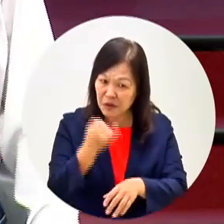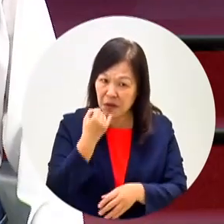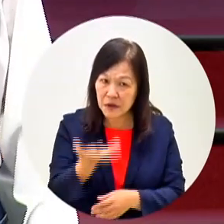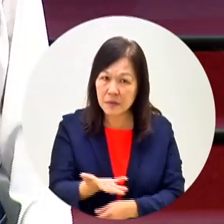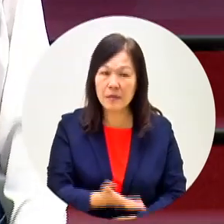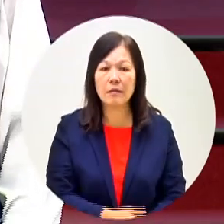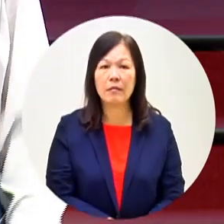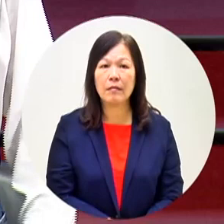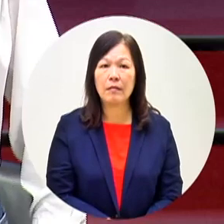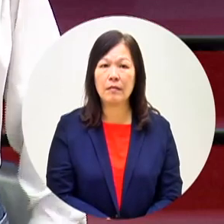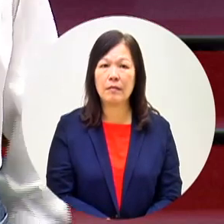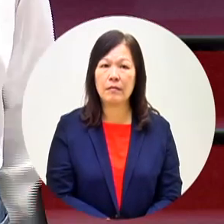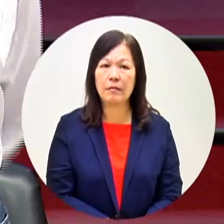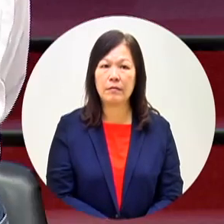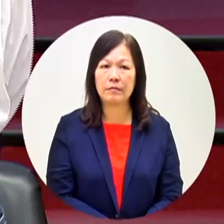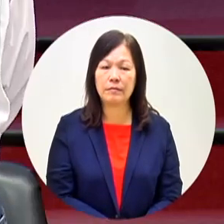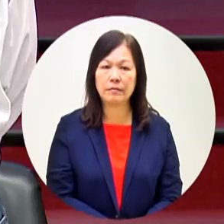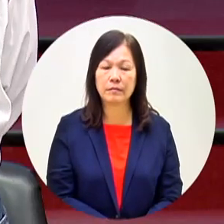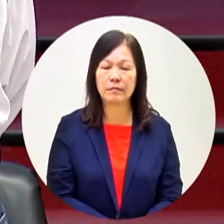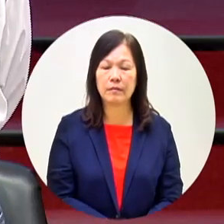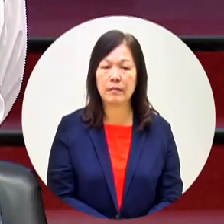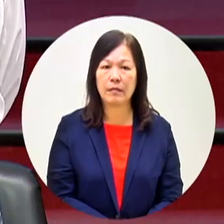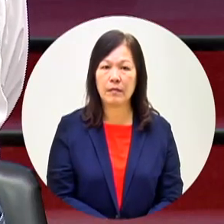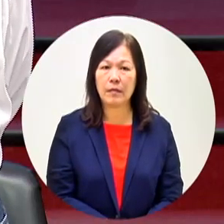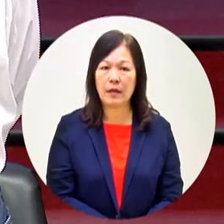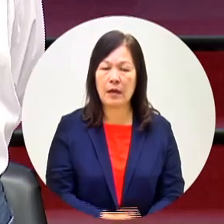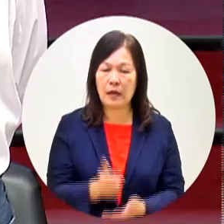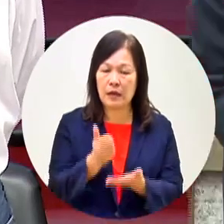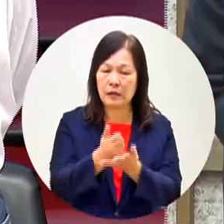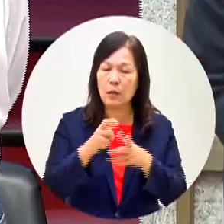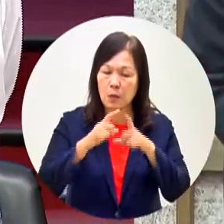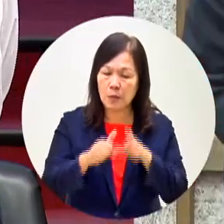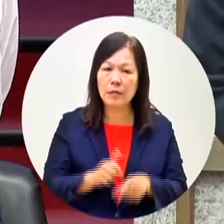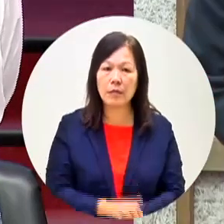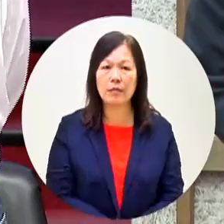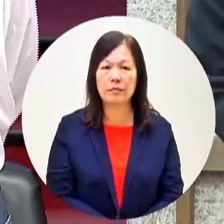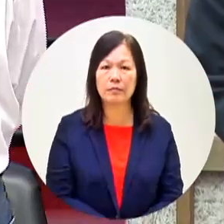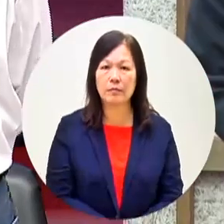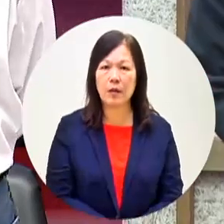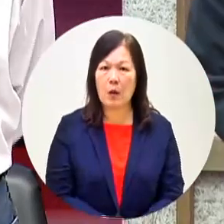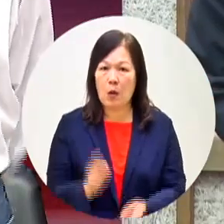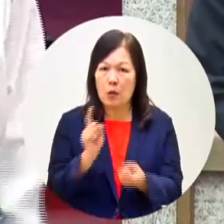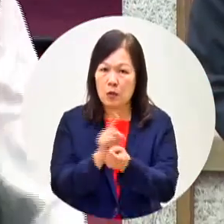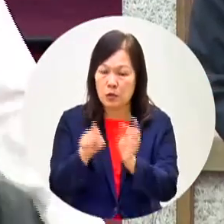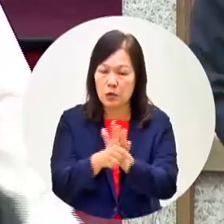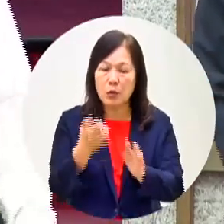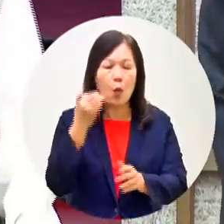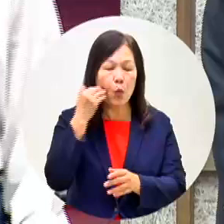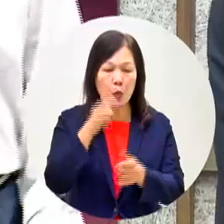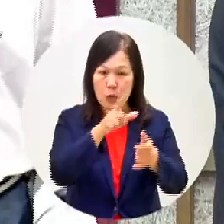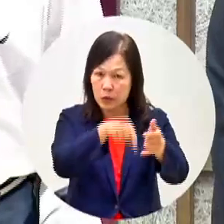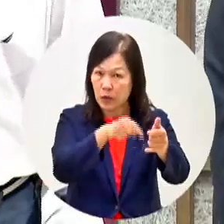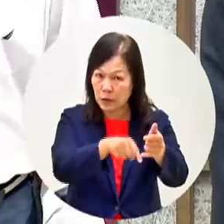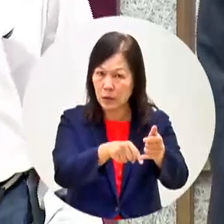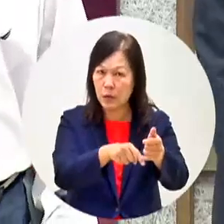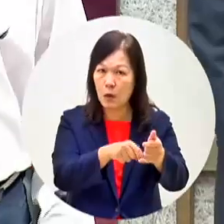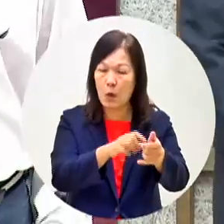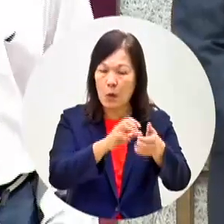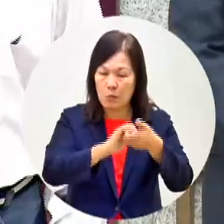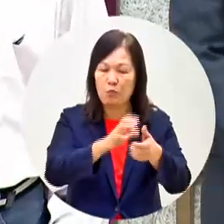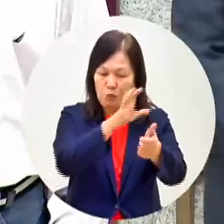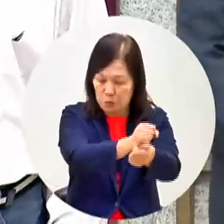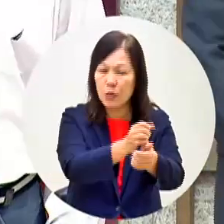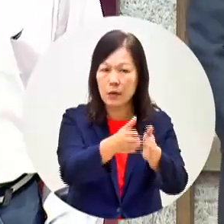长来， 请等我来。 就是了解，要是通缉身份的话，我们一定要逮捕。 局